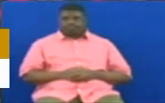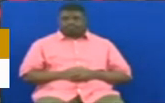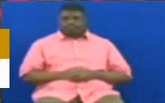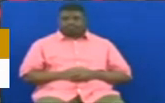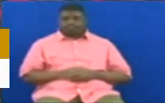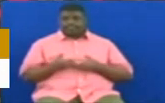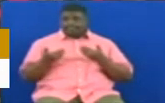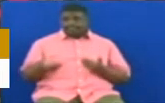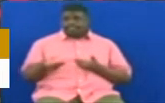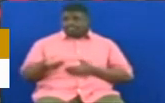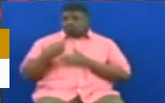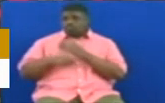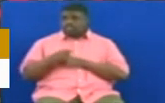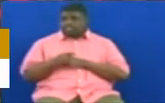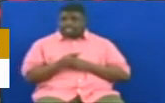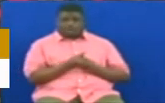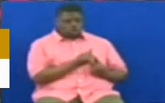Sasa tunaingia kwenye upishi